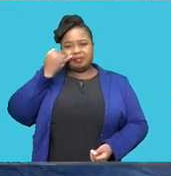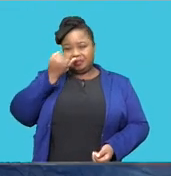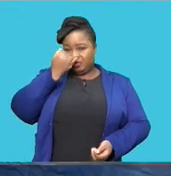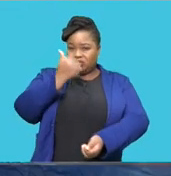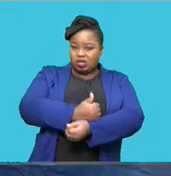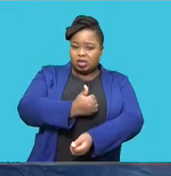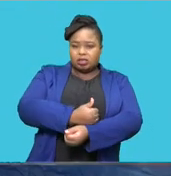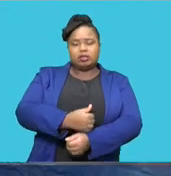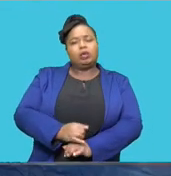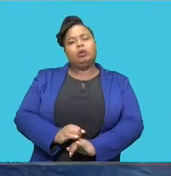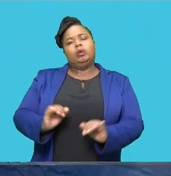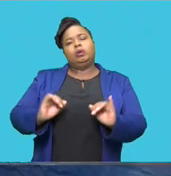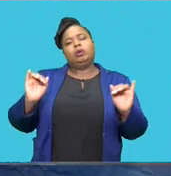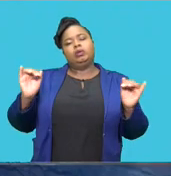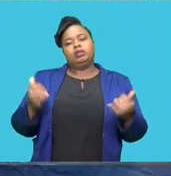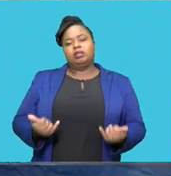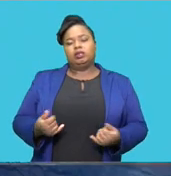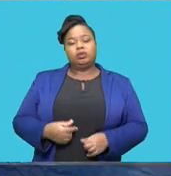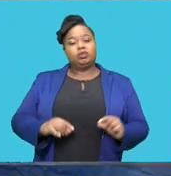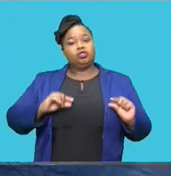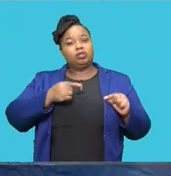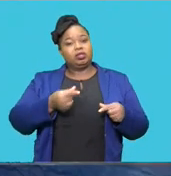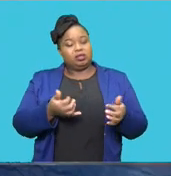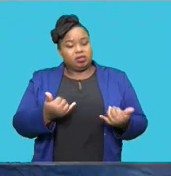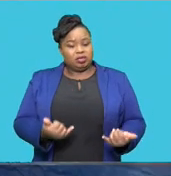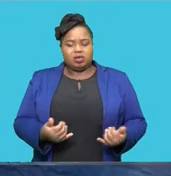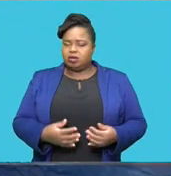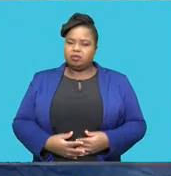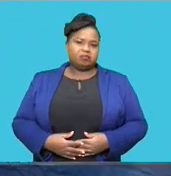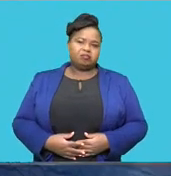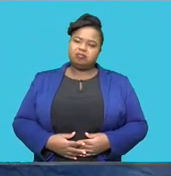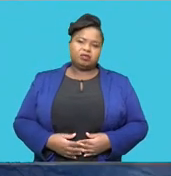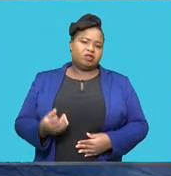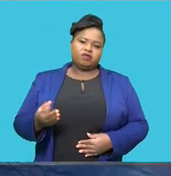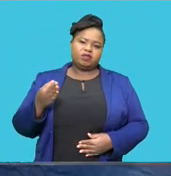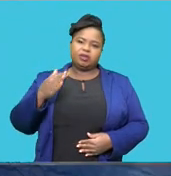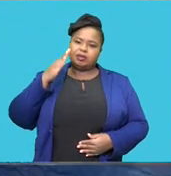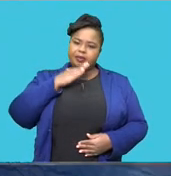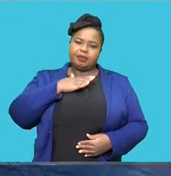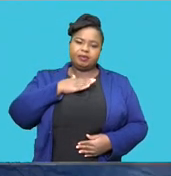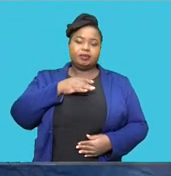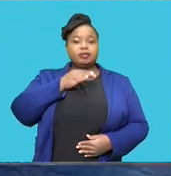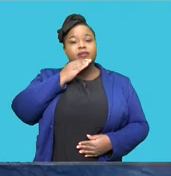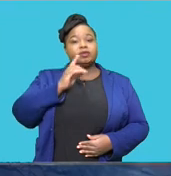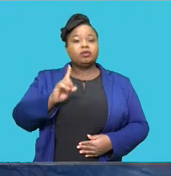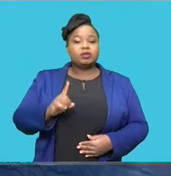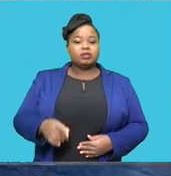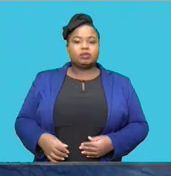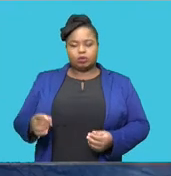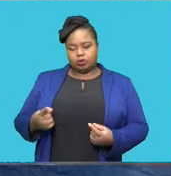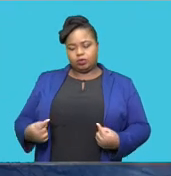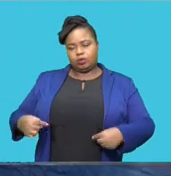and bayangena kuwo. Kusho ukuthi kule generation yamanje akusena generation yakusasa. So kusho ukuthi ngamanye amagama